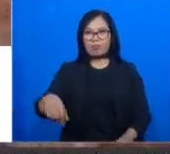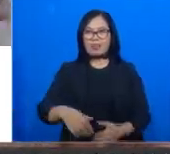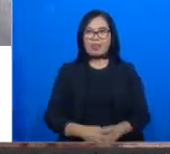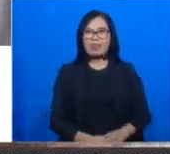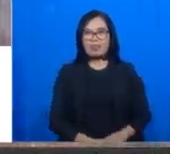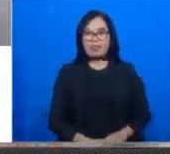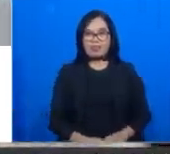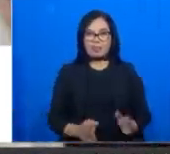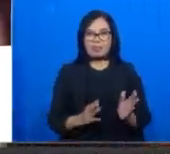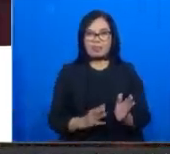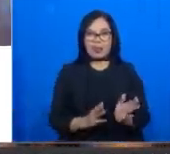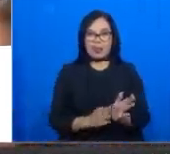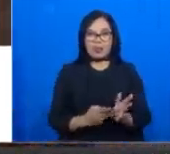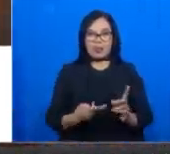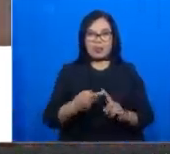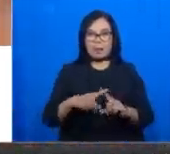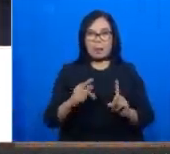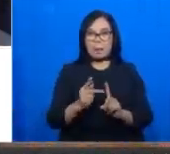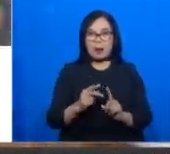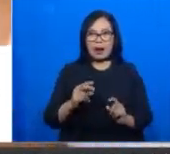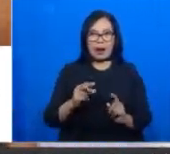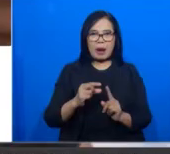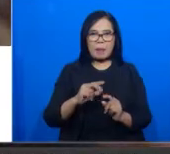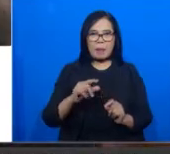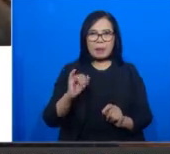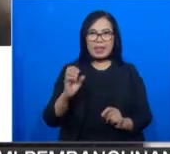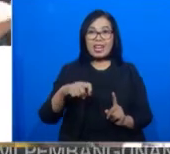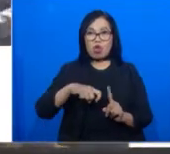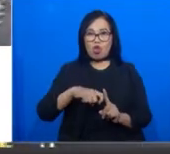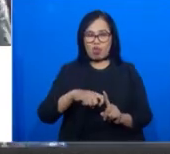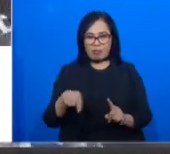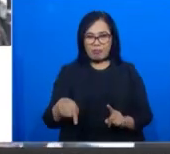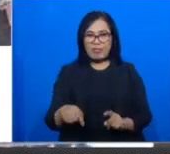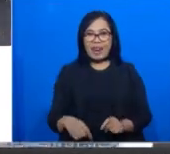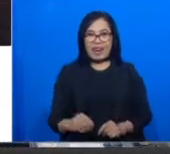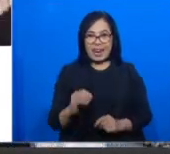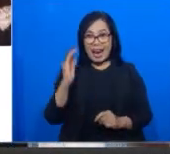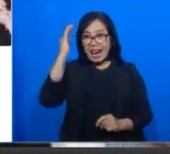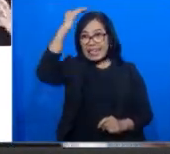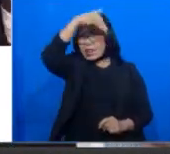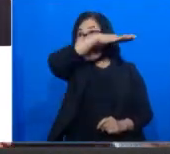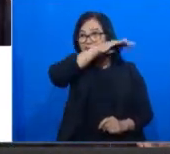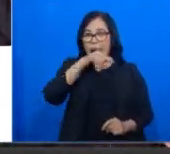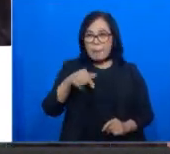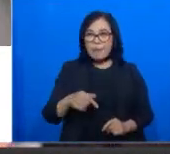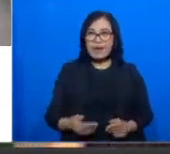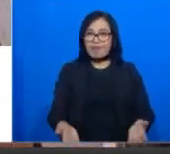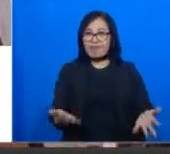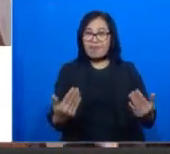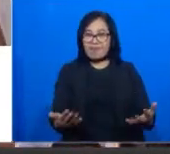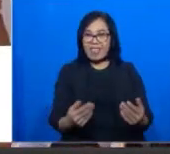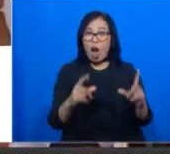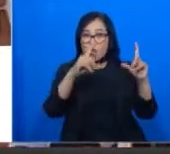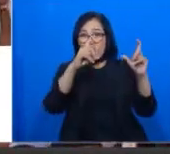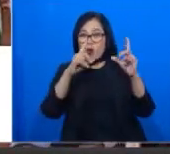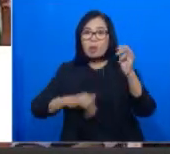sejumlah warga yang segera mengajaknya berfoto bersama. Ridwan Kamil pun menyempatkan diri untuk melakukan ziarah kubur di